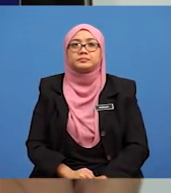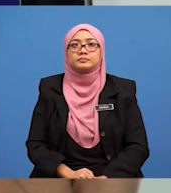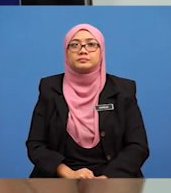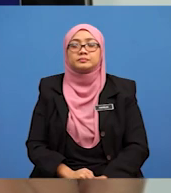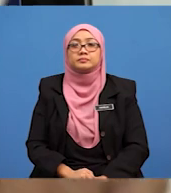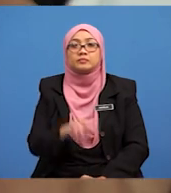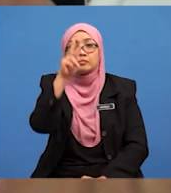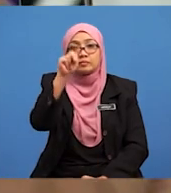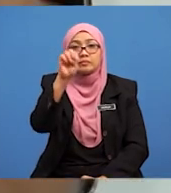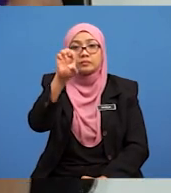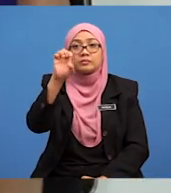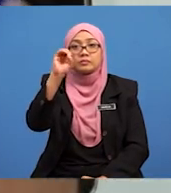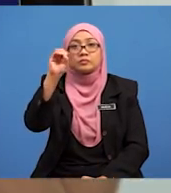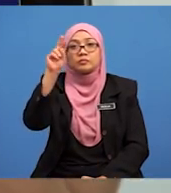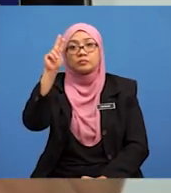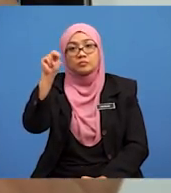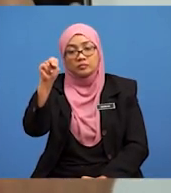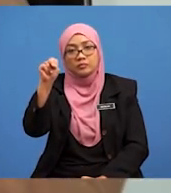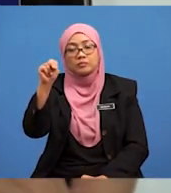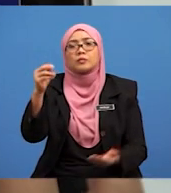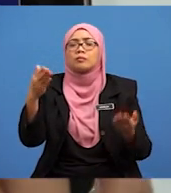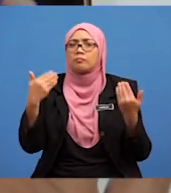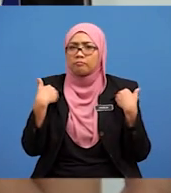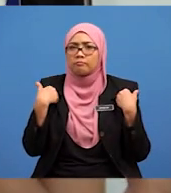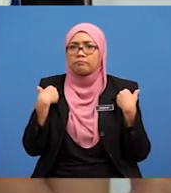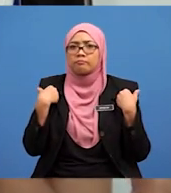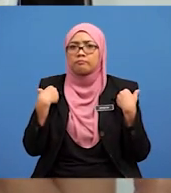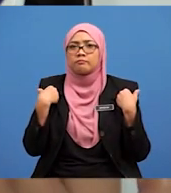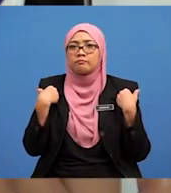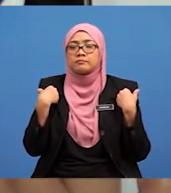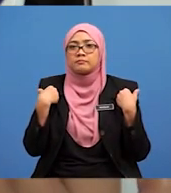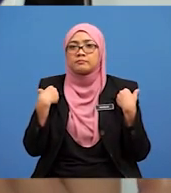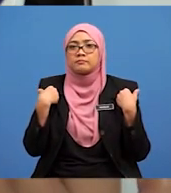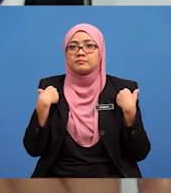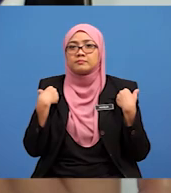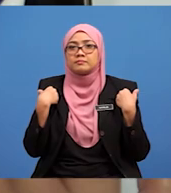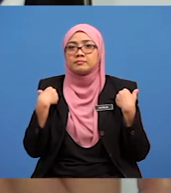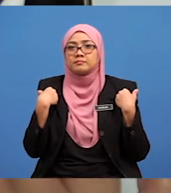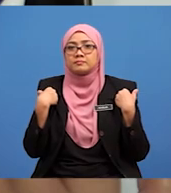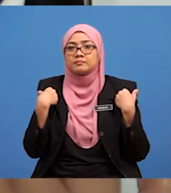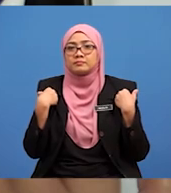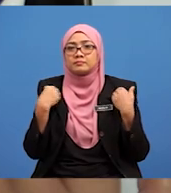Manakala neon pula mempunyai, kita rujuk gambar raja,